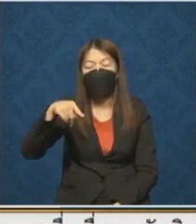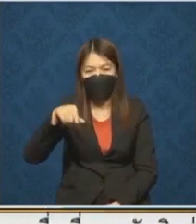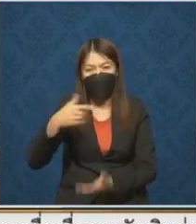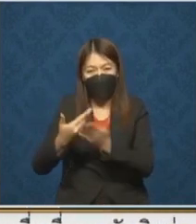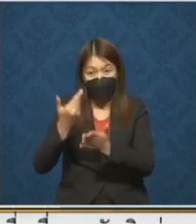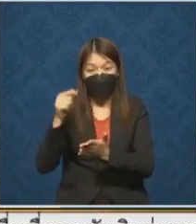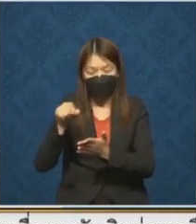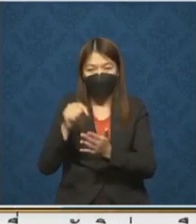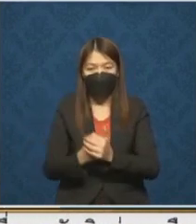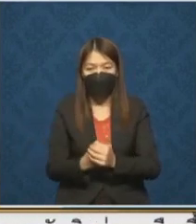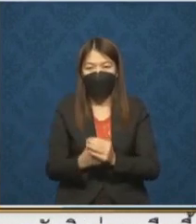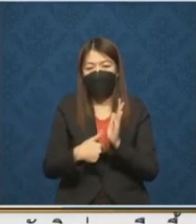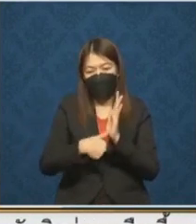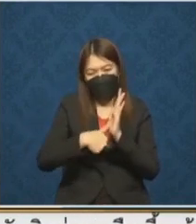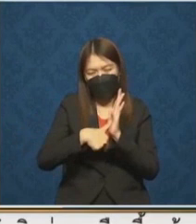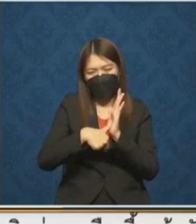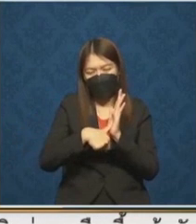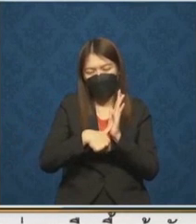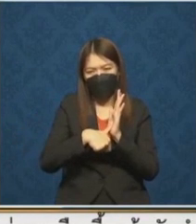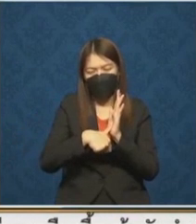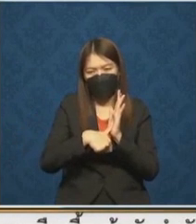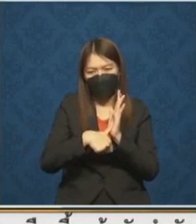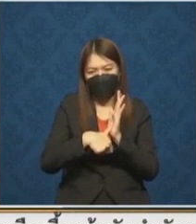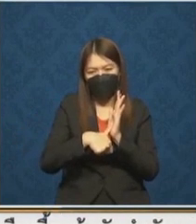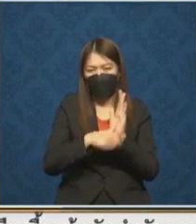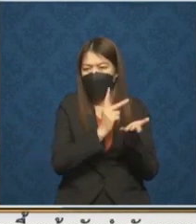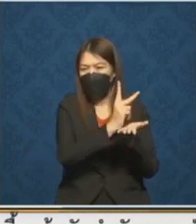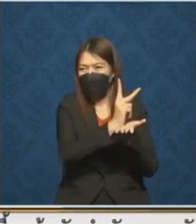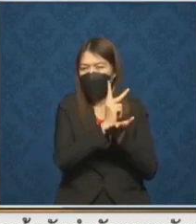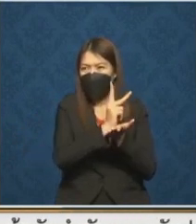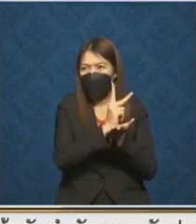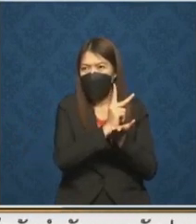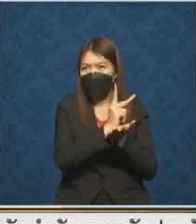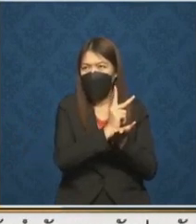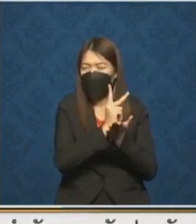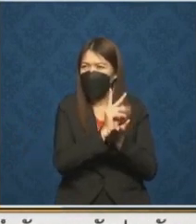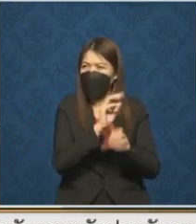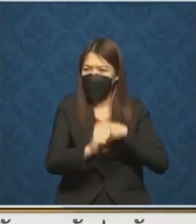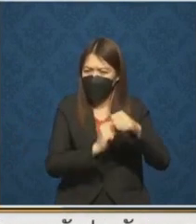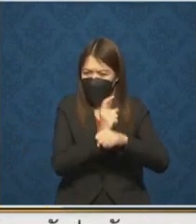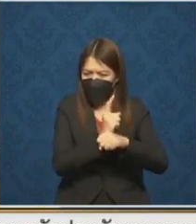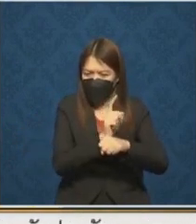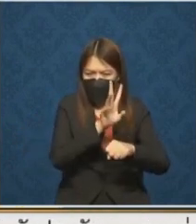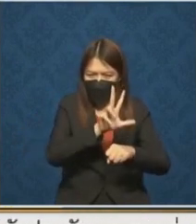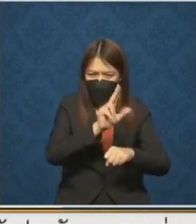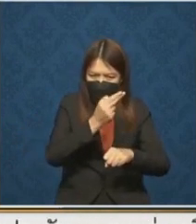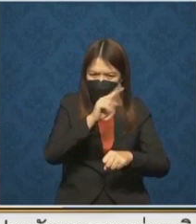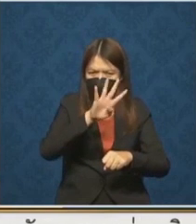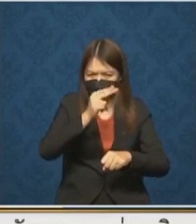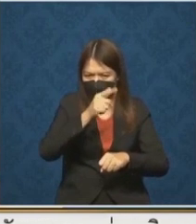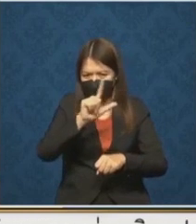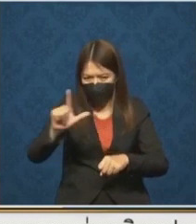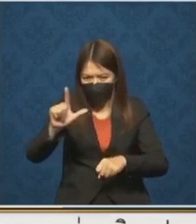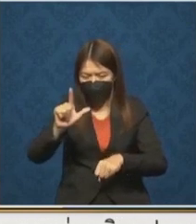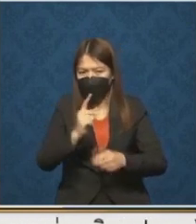ผมอยู่กูเข้ามาก็ปีแล้วสามหมื่นี่หมื่นล้านตลอดแล้วกมี